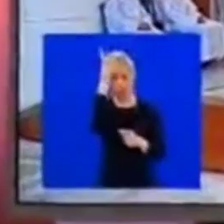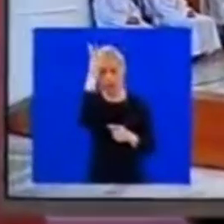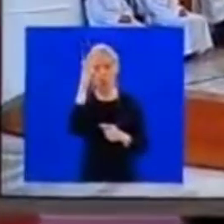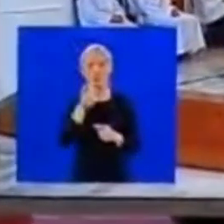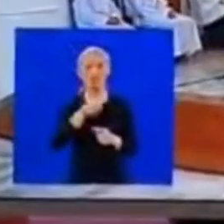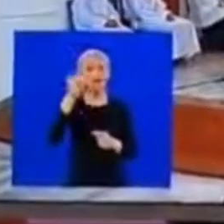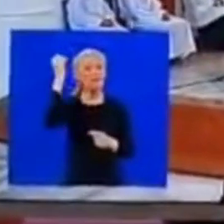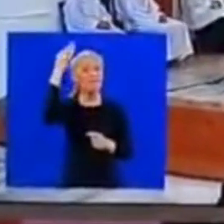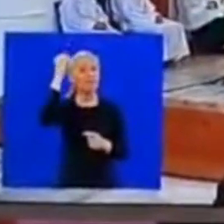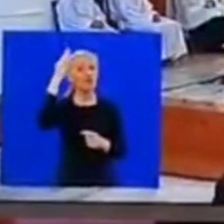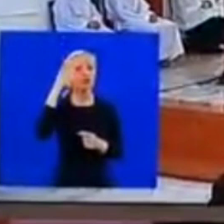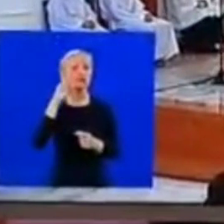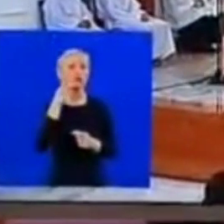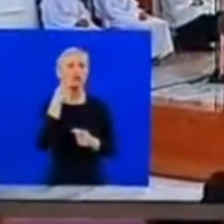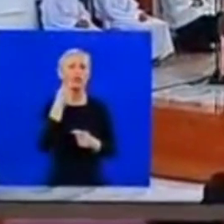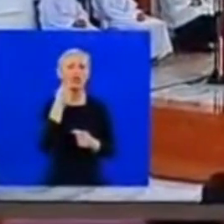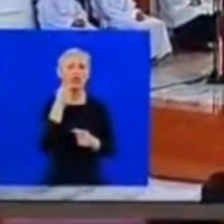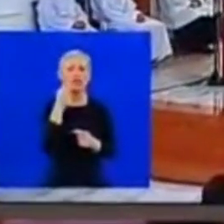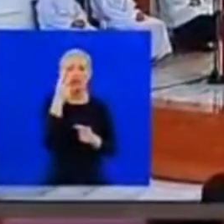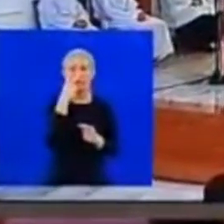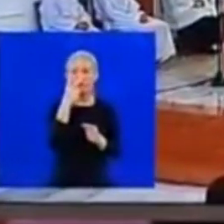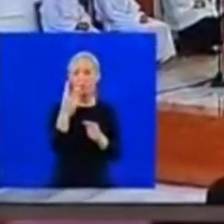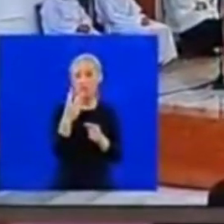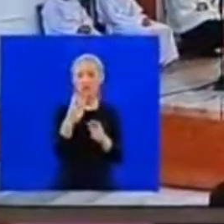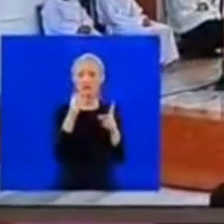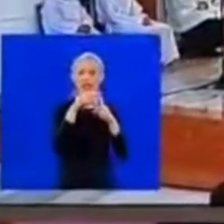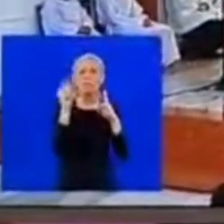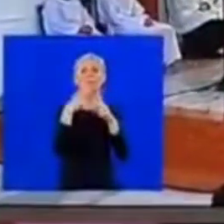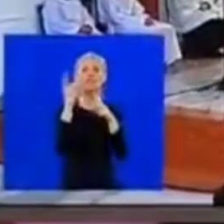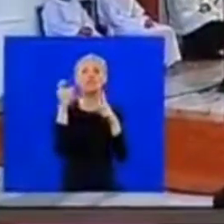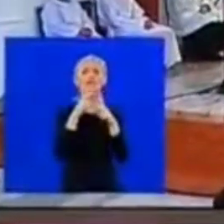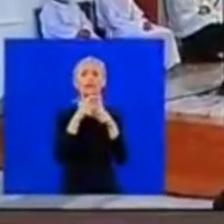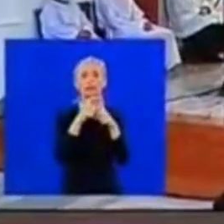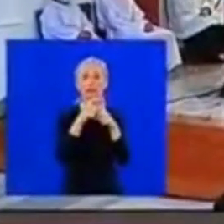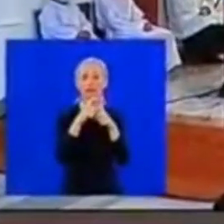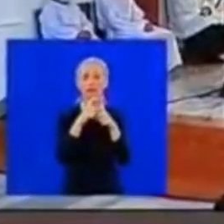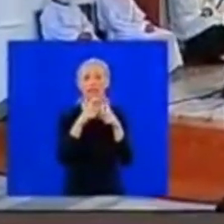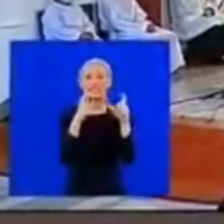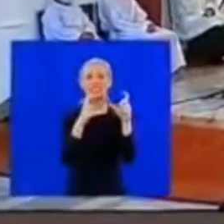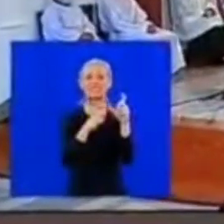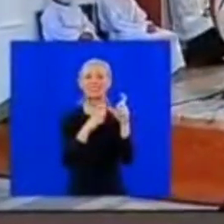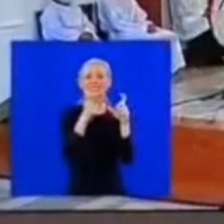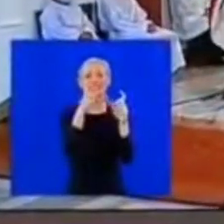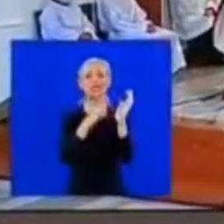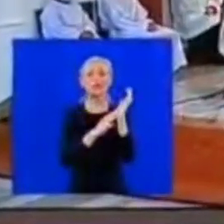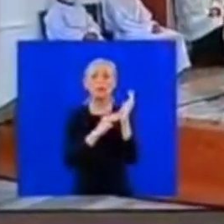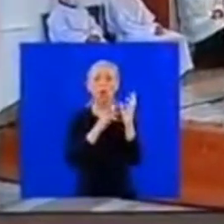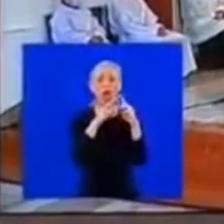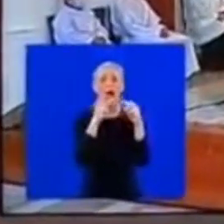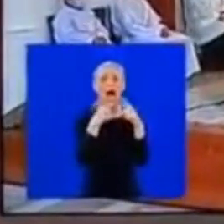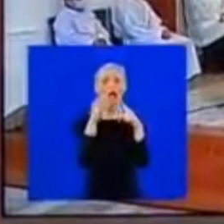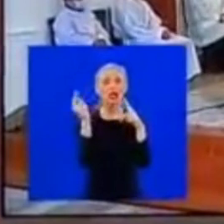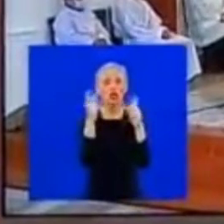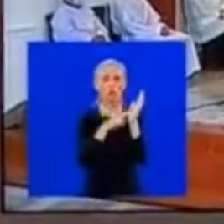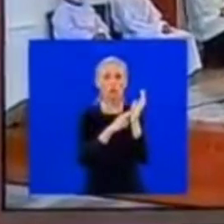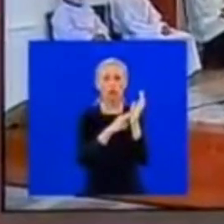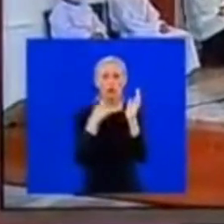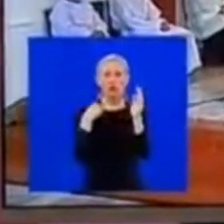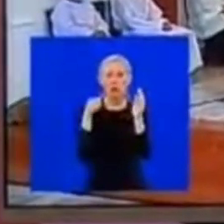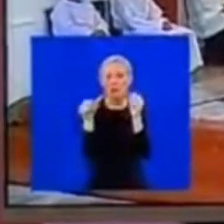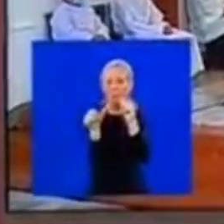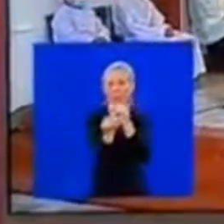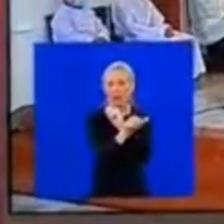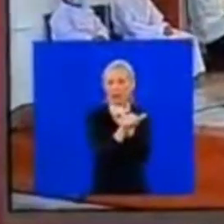To bi značilo utvar, privid. Simulakrum je sve ono što prikriva